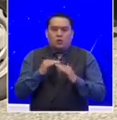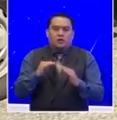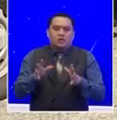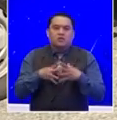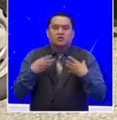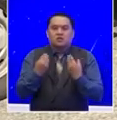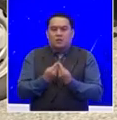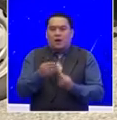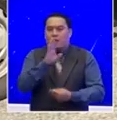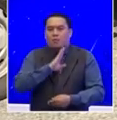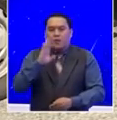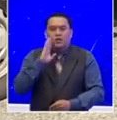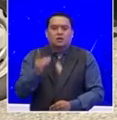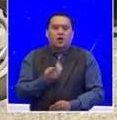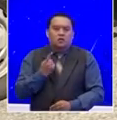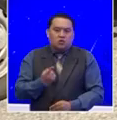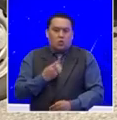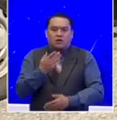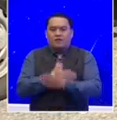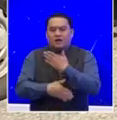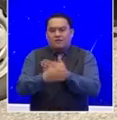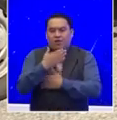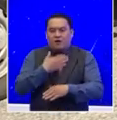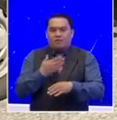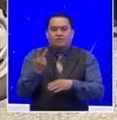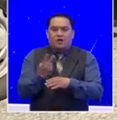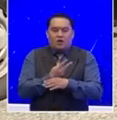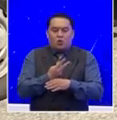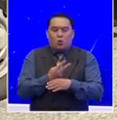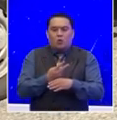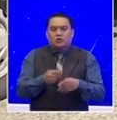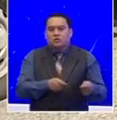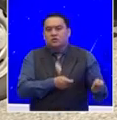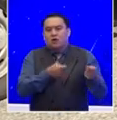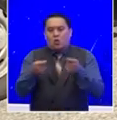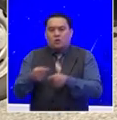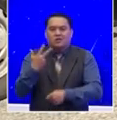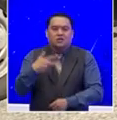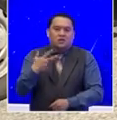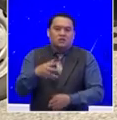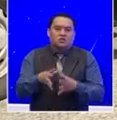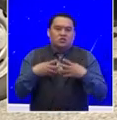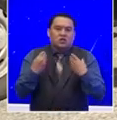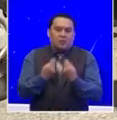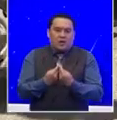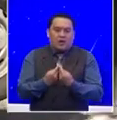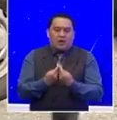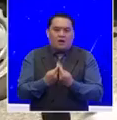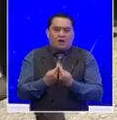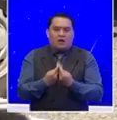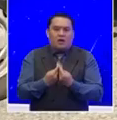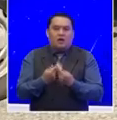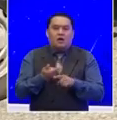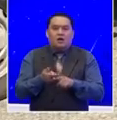семьи, матери-одиночки и инвалиды. Потом второй транш у нас был на 30 семей. Это в основном